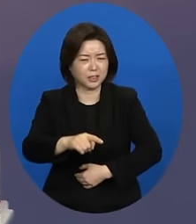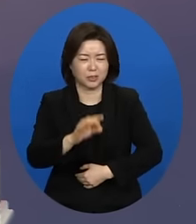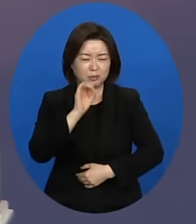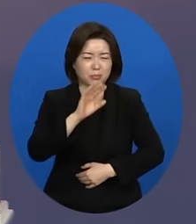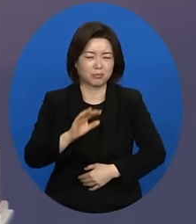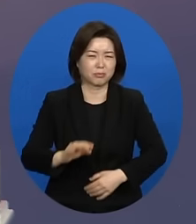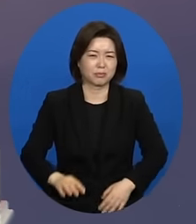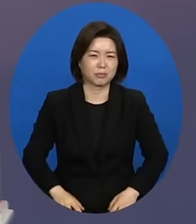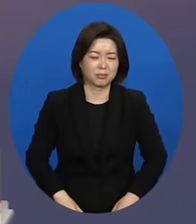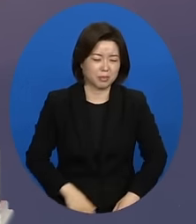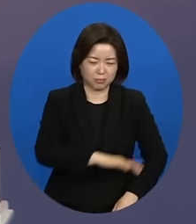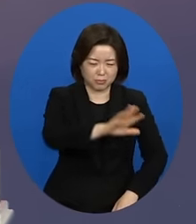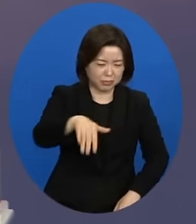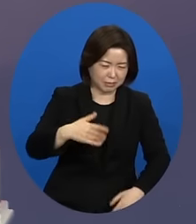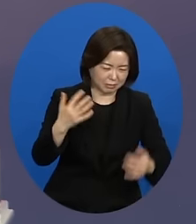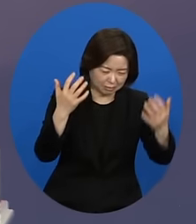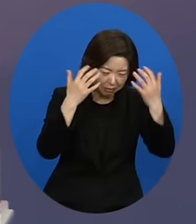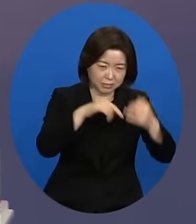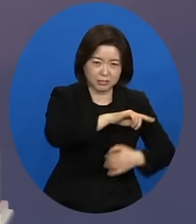아버지한테는 연락도 못했어요.